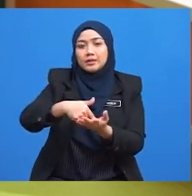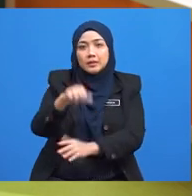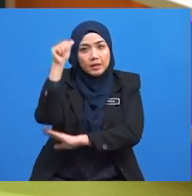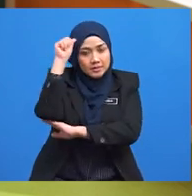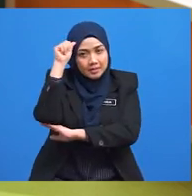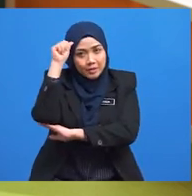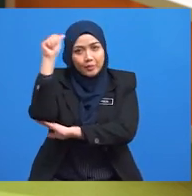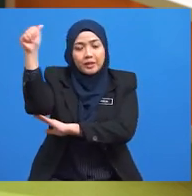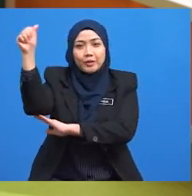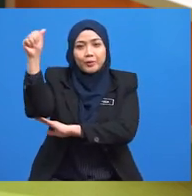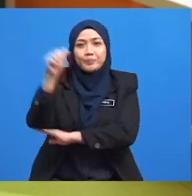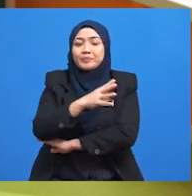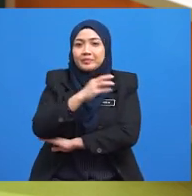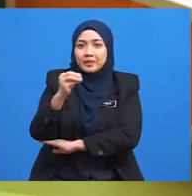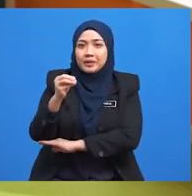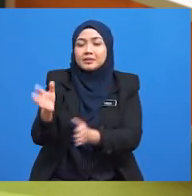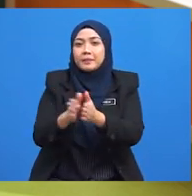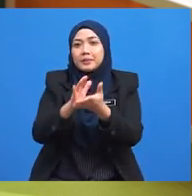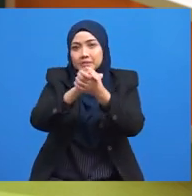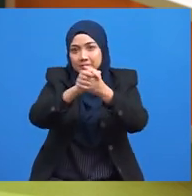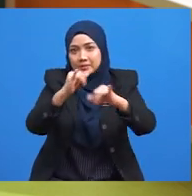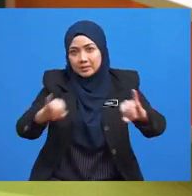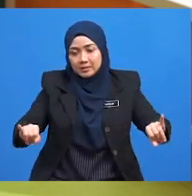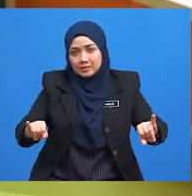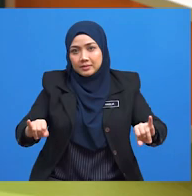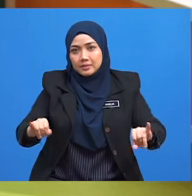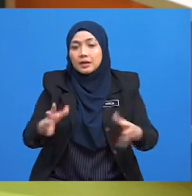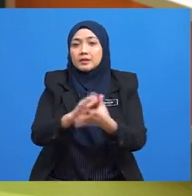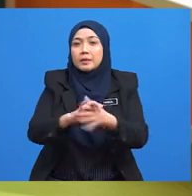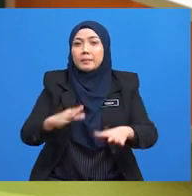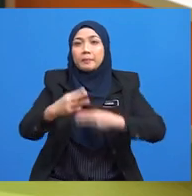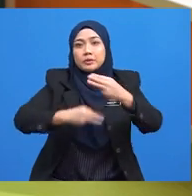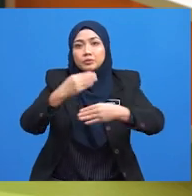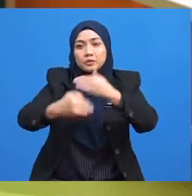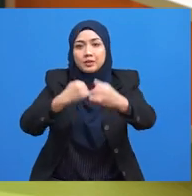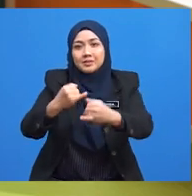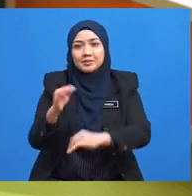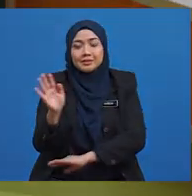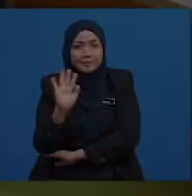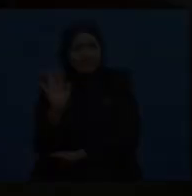Assalamualaikum dan selamat sejahtera. Selamat maju jaya semua.